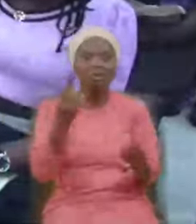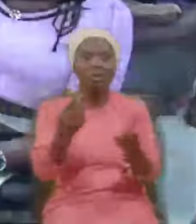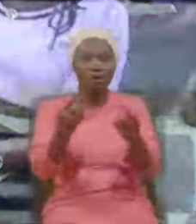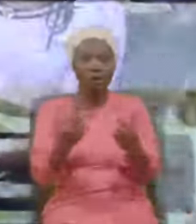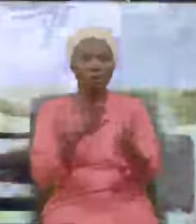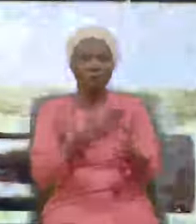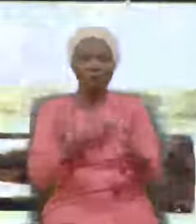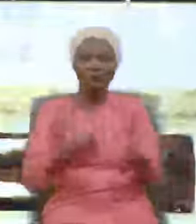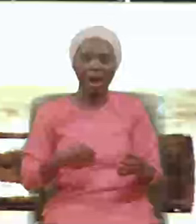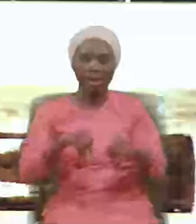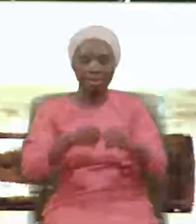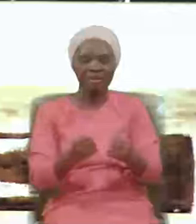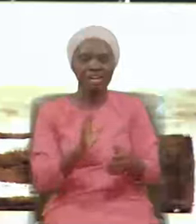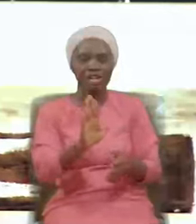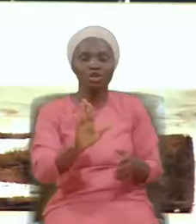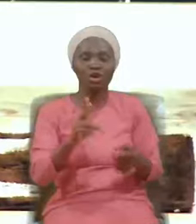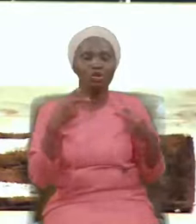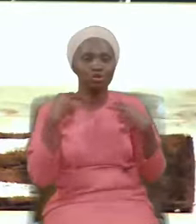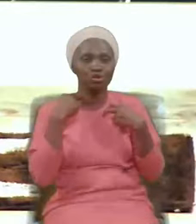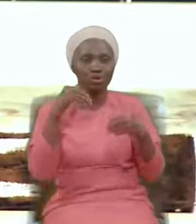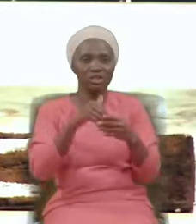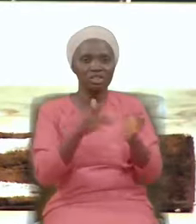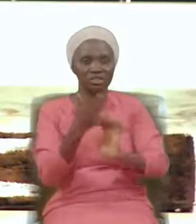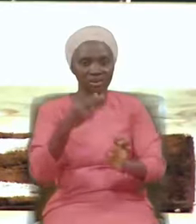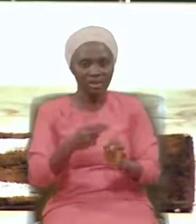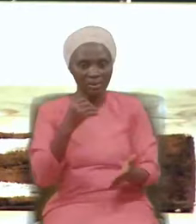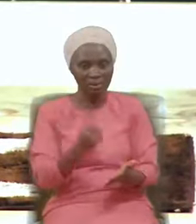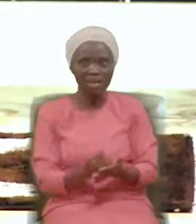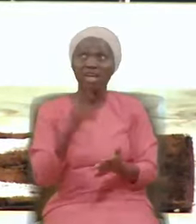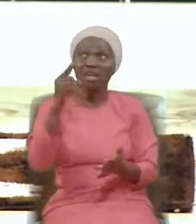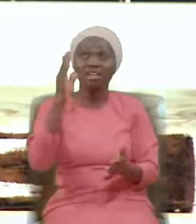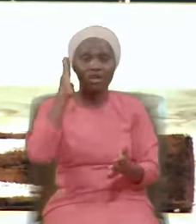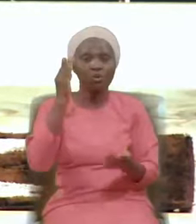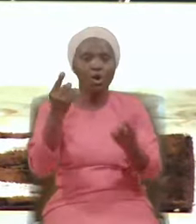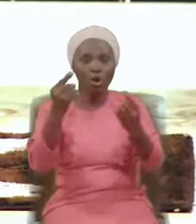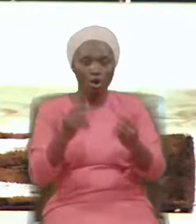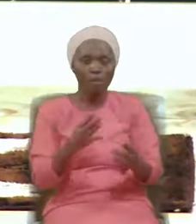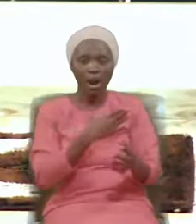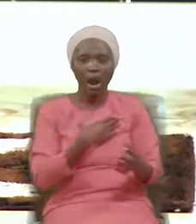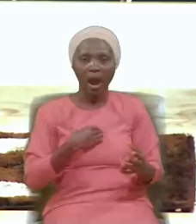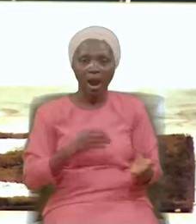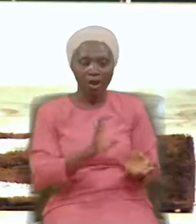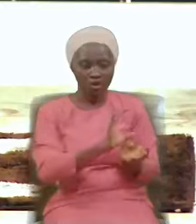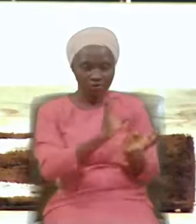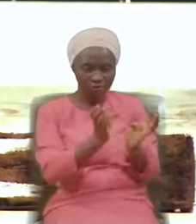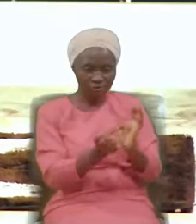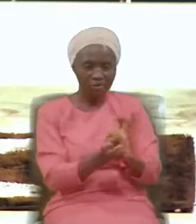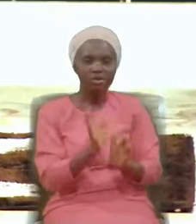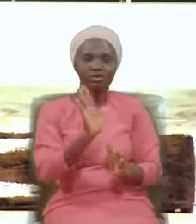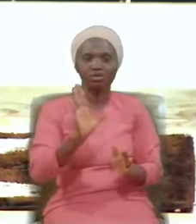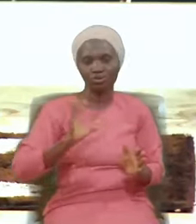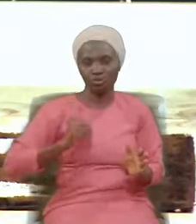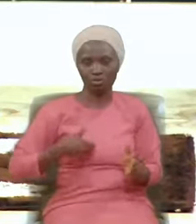viendra briser votre joug. Il viendra convertir votre âme.